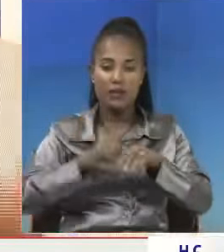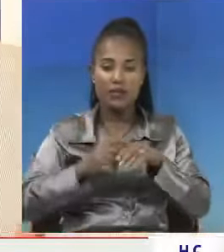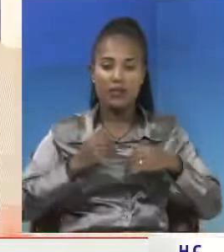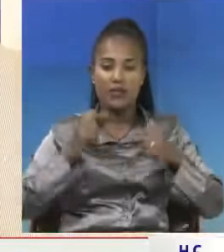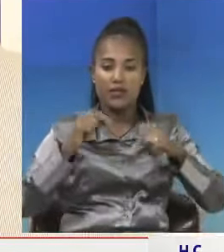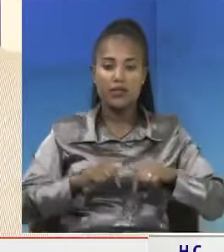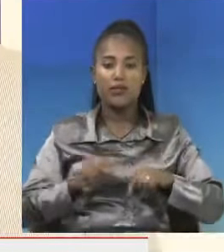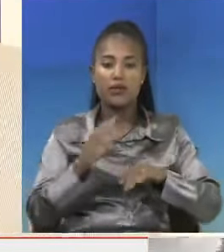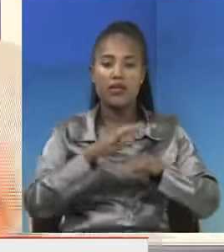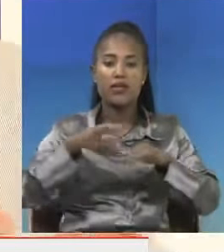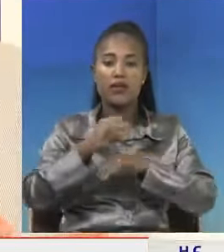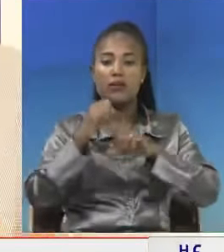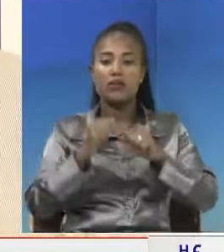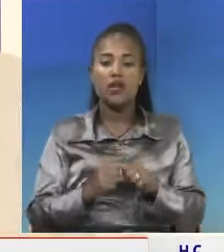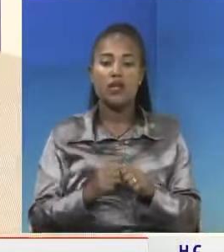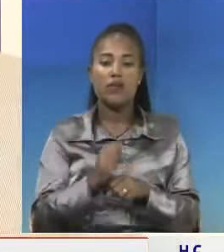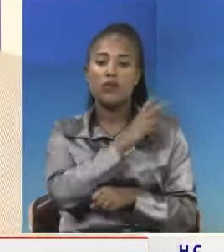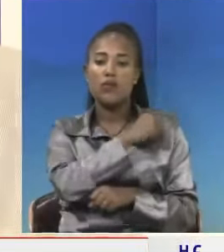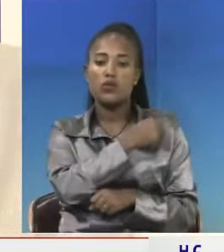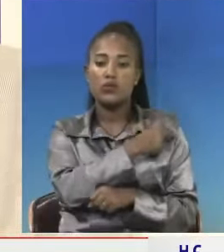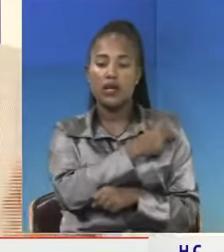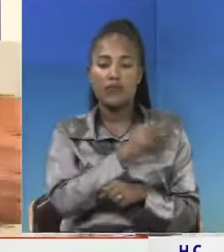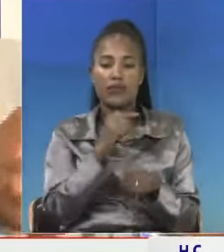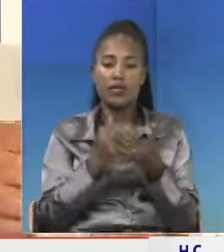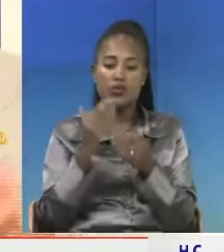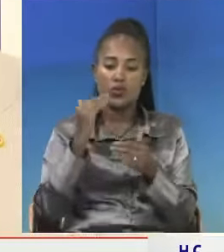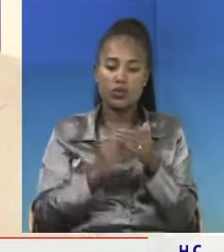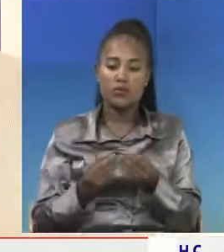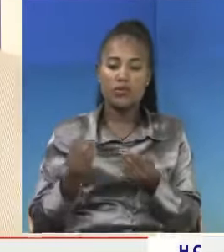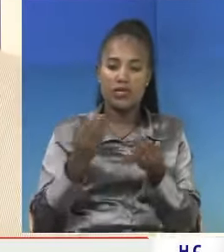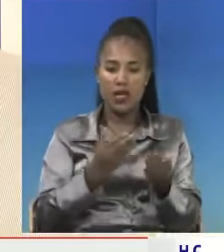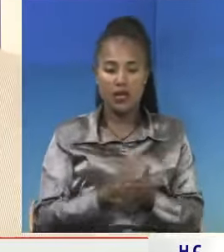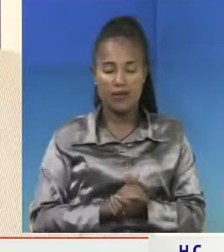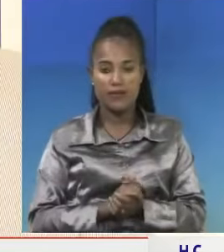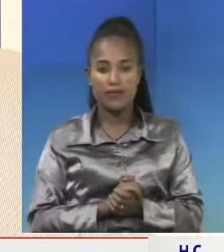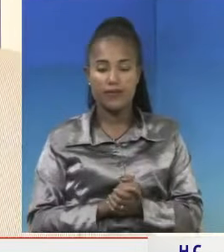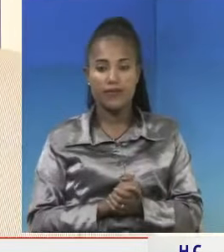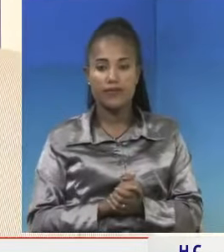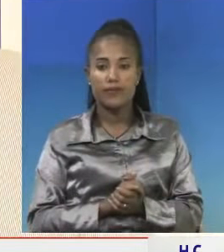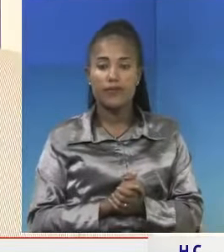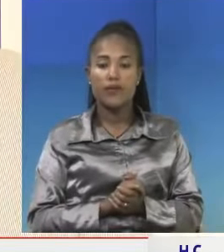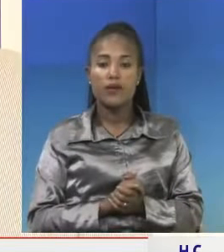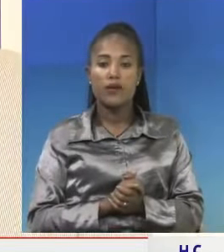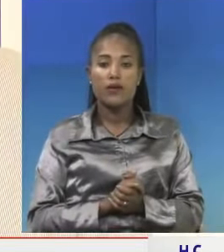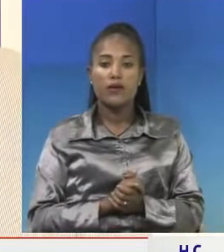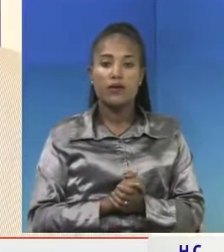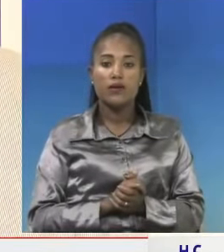ዛሬ ደግሞ የበለጠ በተቻለም ለሆስፒታልም ከዛ ውስጥ እንሰጣለን።